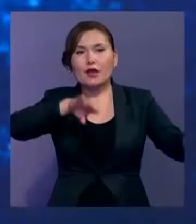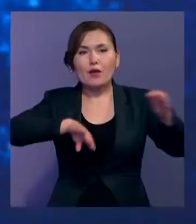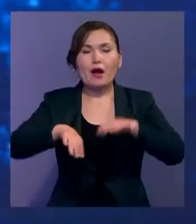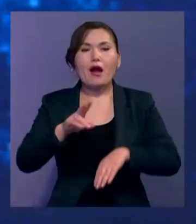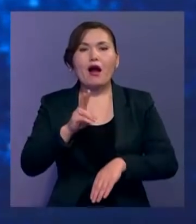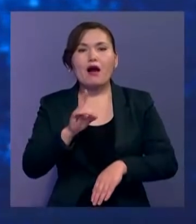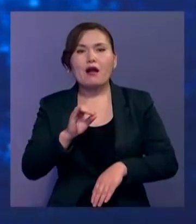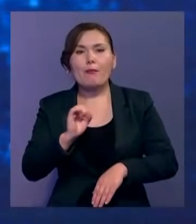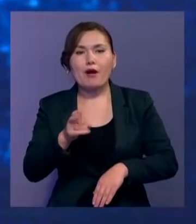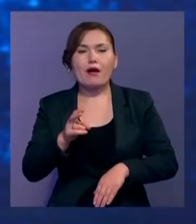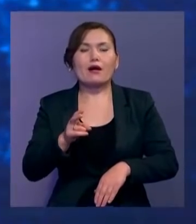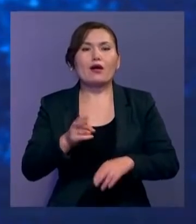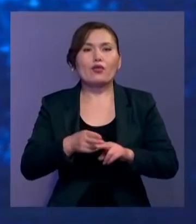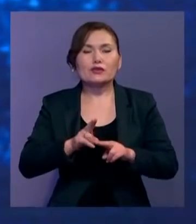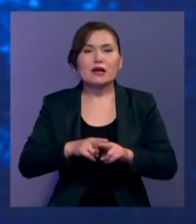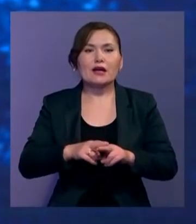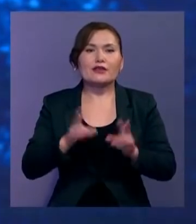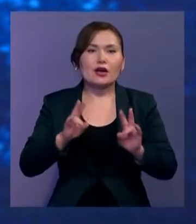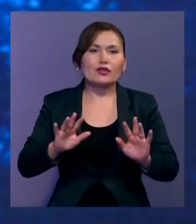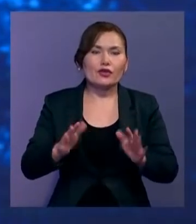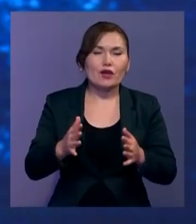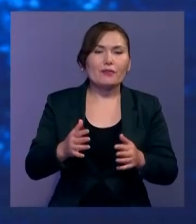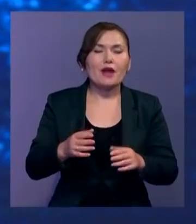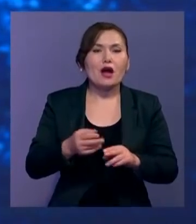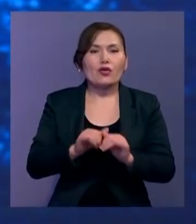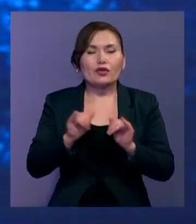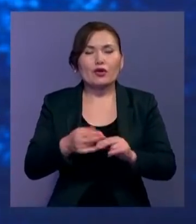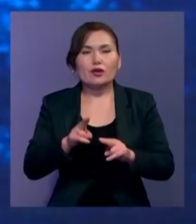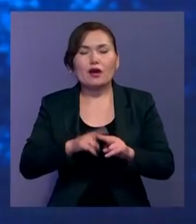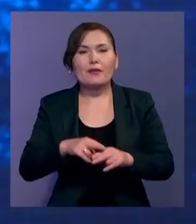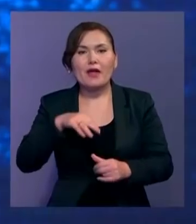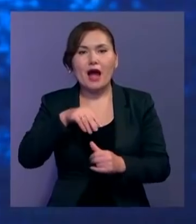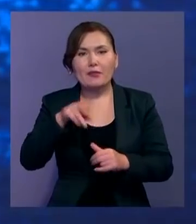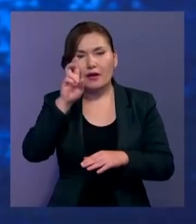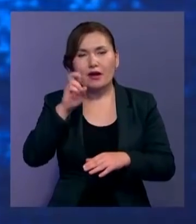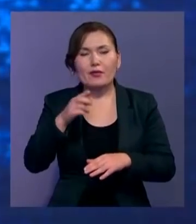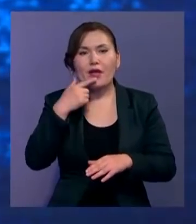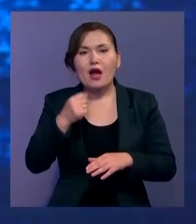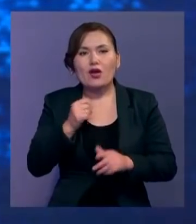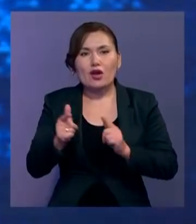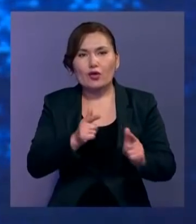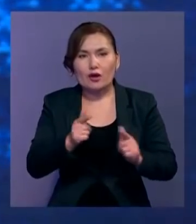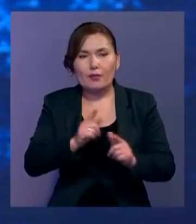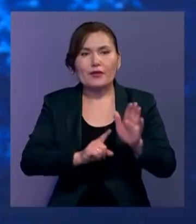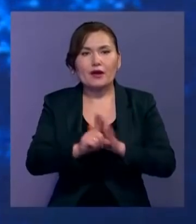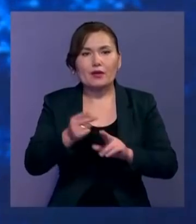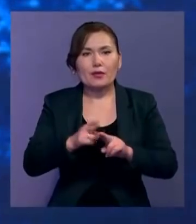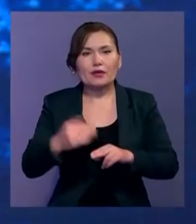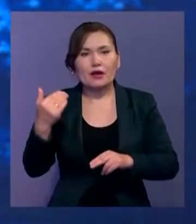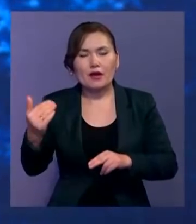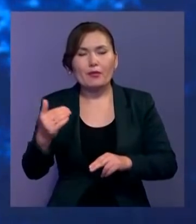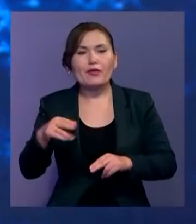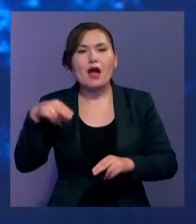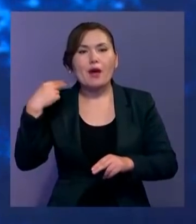Таулы Қарабақтағы жағдайдың ұшуына байланысты Арменияда әскери жағдай мен жалпы ұлттық мобилизация жарияланды. Үкімет басшысы Никол Пашинян бұл